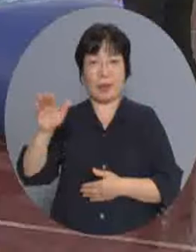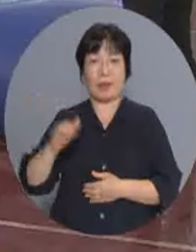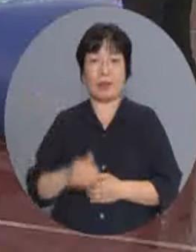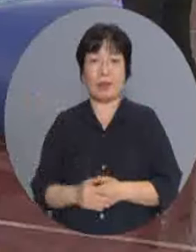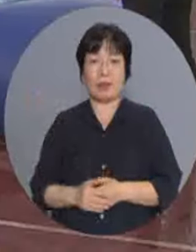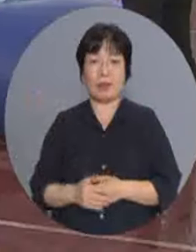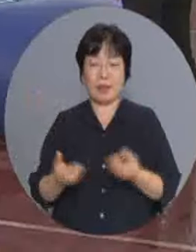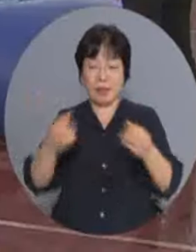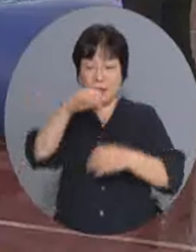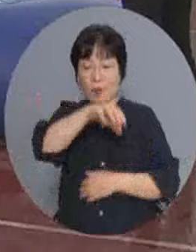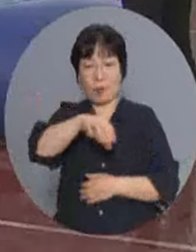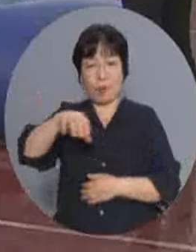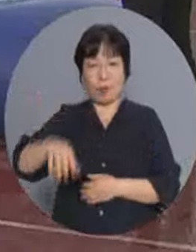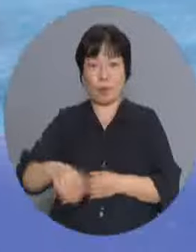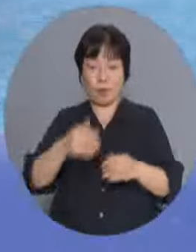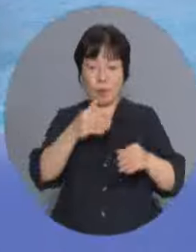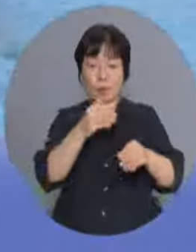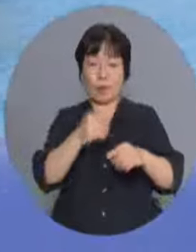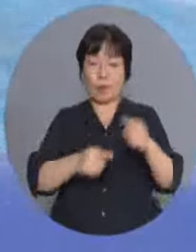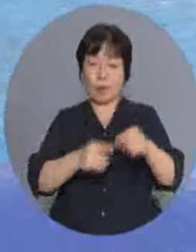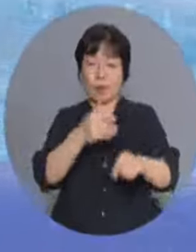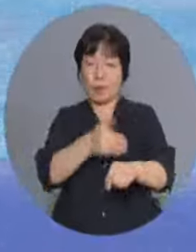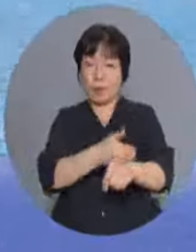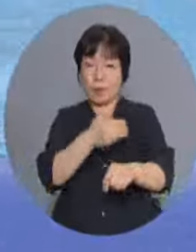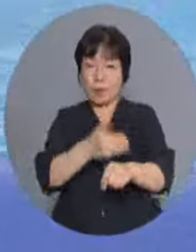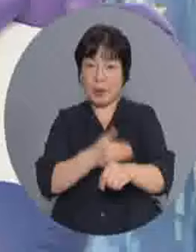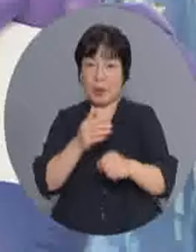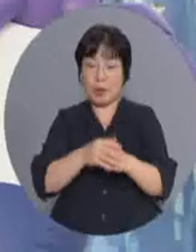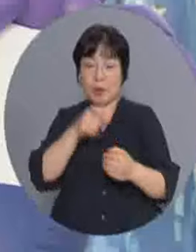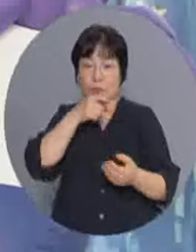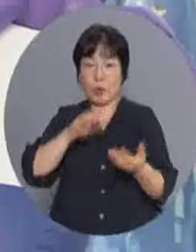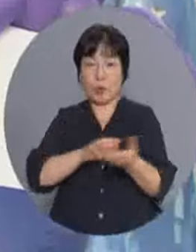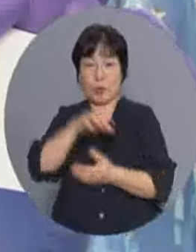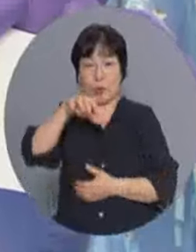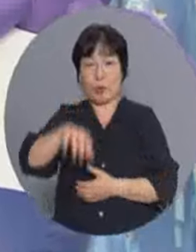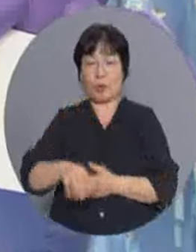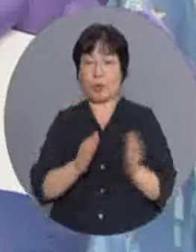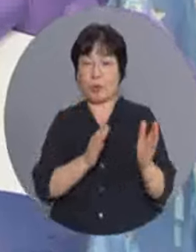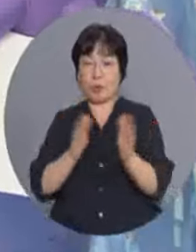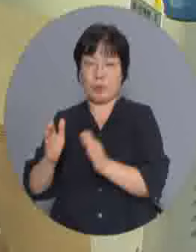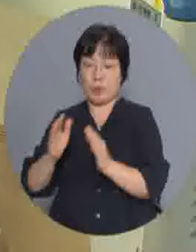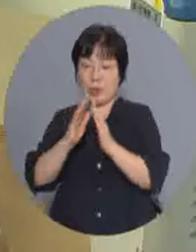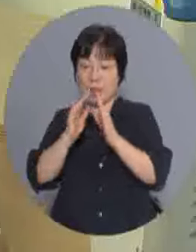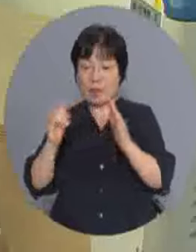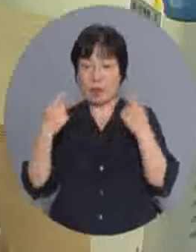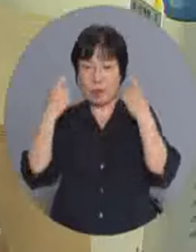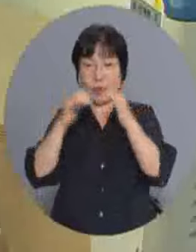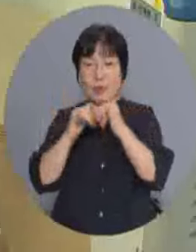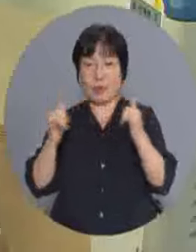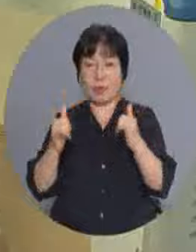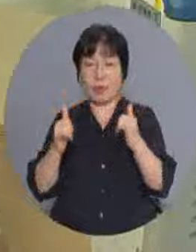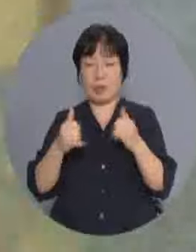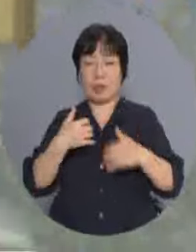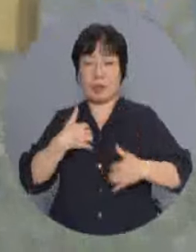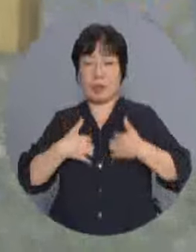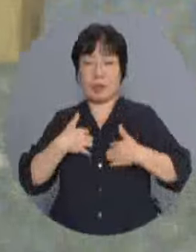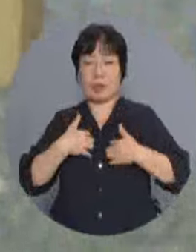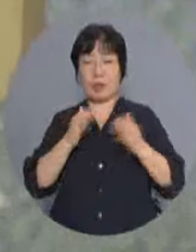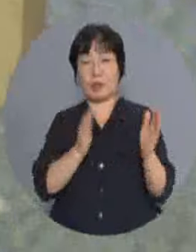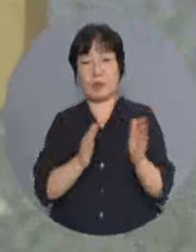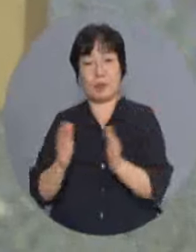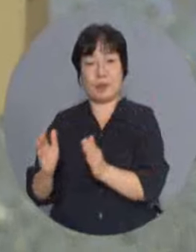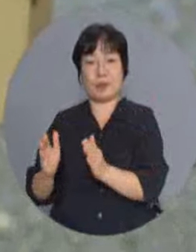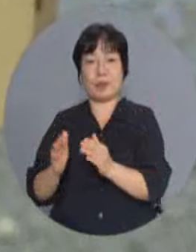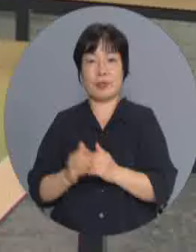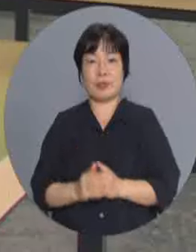행사장 주변에는 목재 체험과 플리마켓 어린이 물놀이 시설까지 마련 가족단 관광객도 즐길 수 있도록